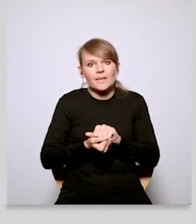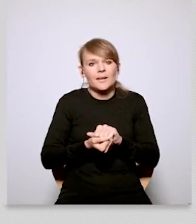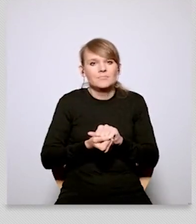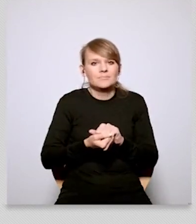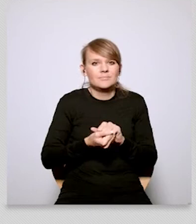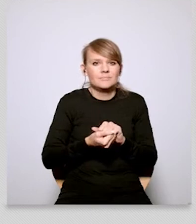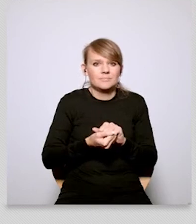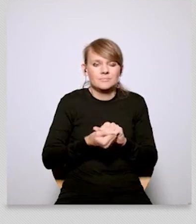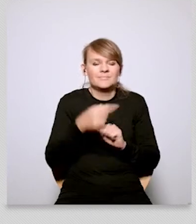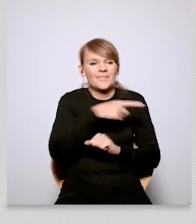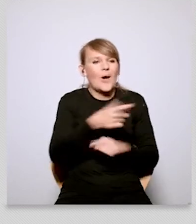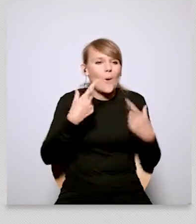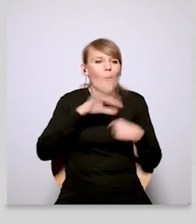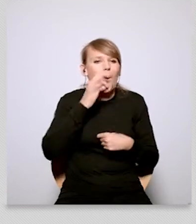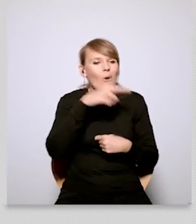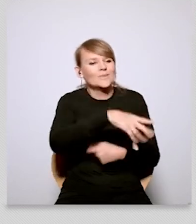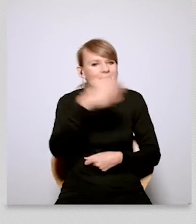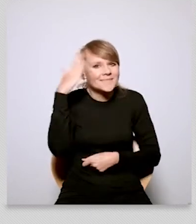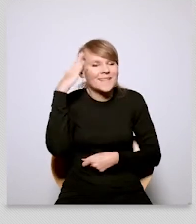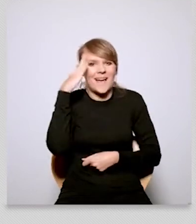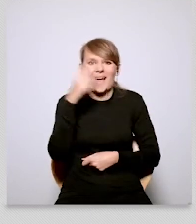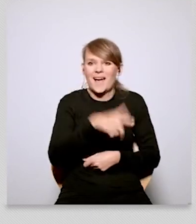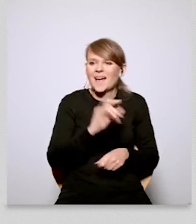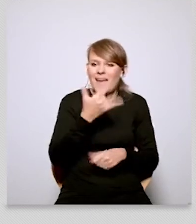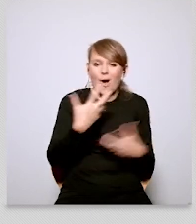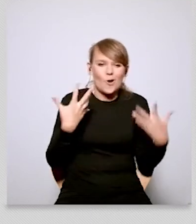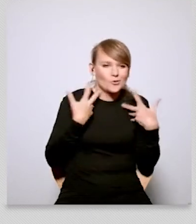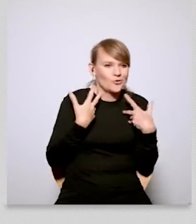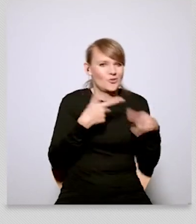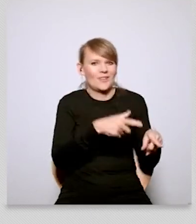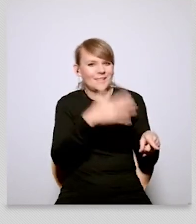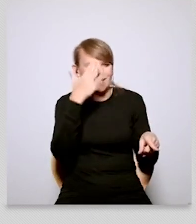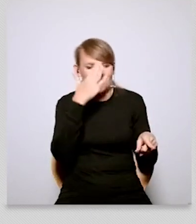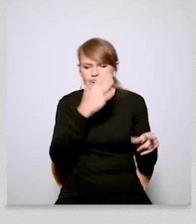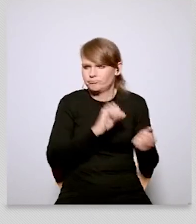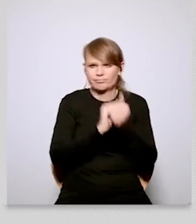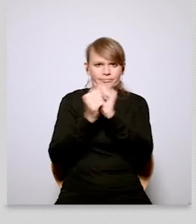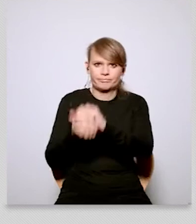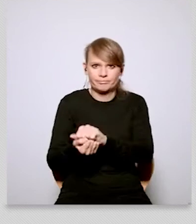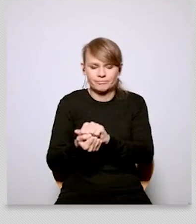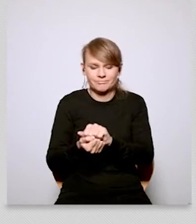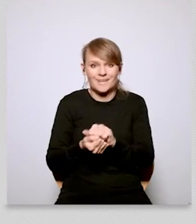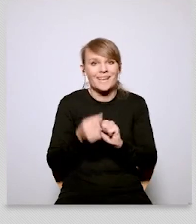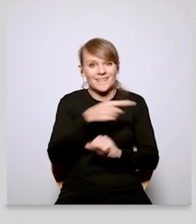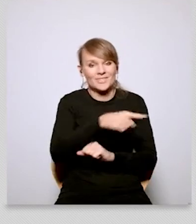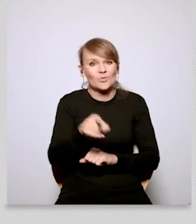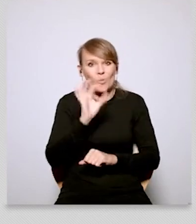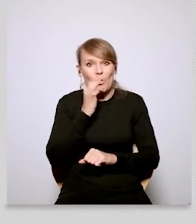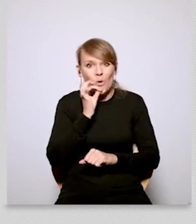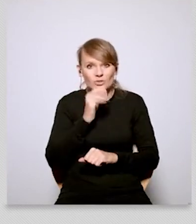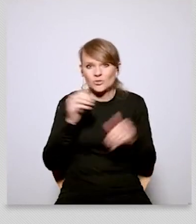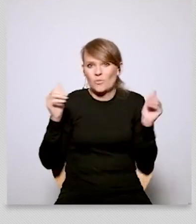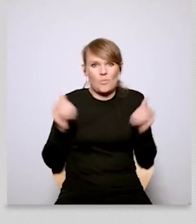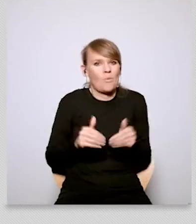znanej tym młodym ludziom i w ogóle ludziom jakości życia, tak, może się wiązać. W związku z tym, dla tych młodych ludzi, może to być jednym z